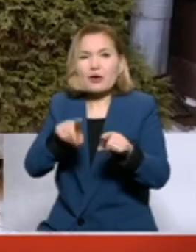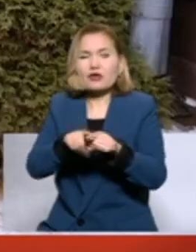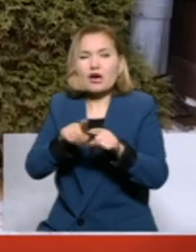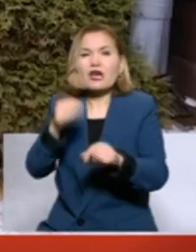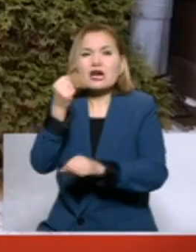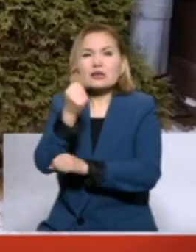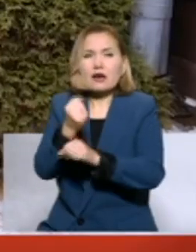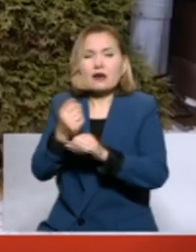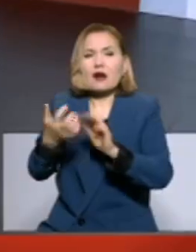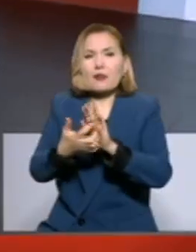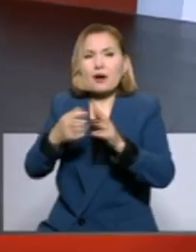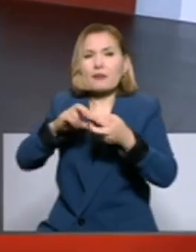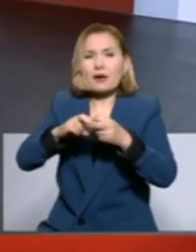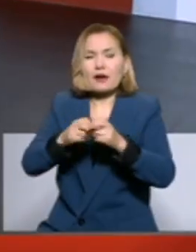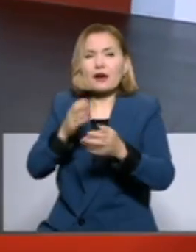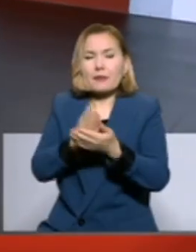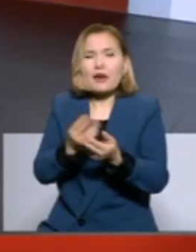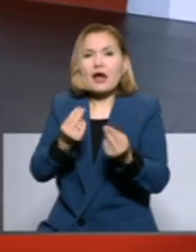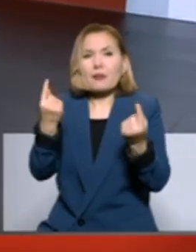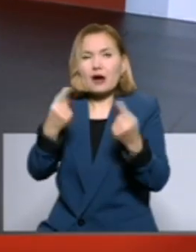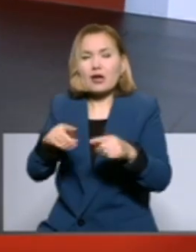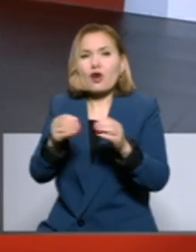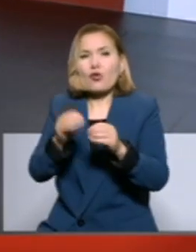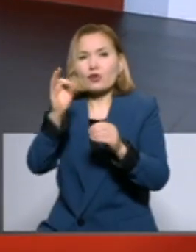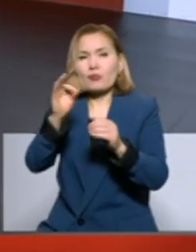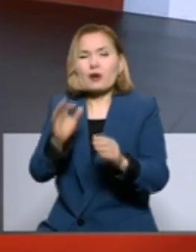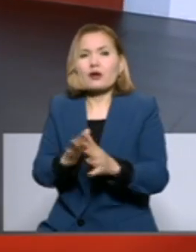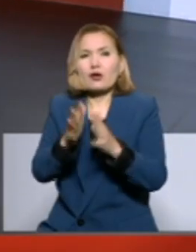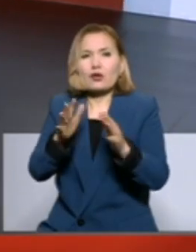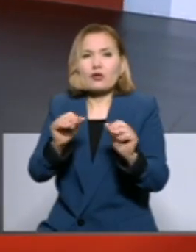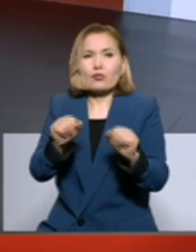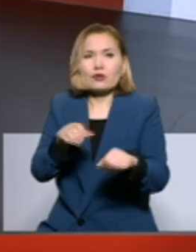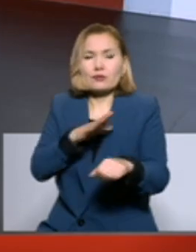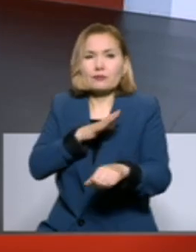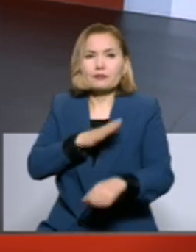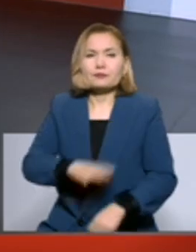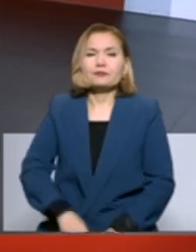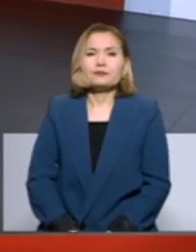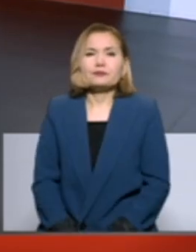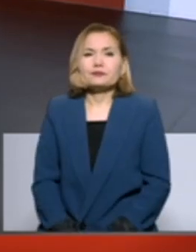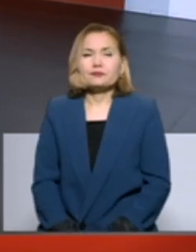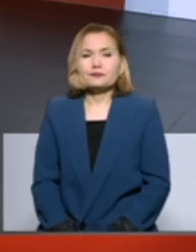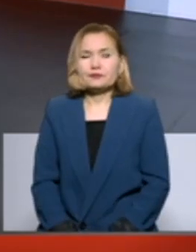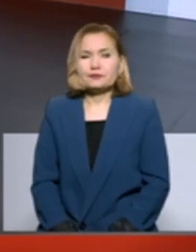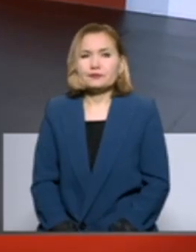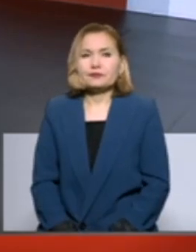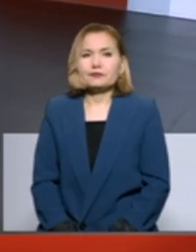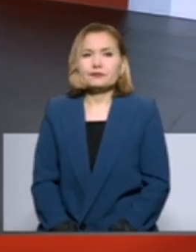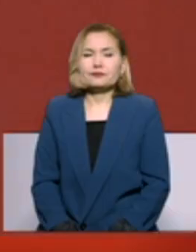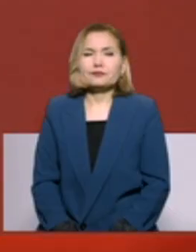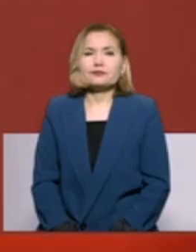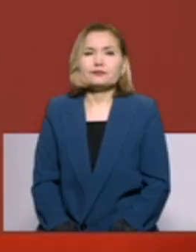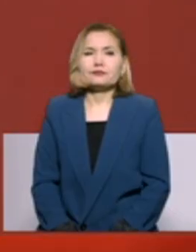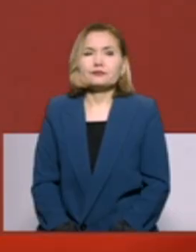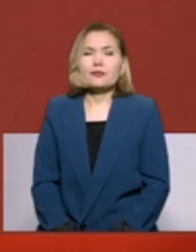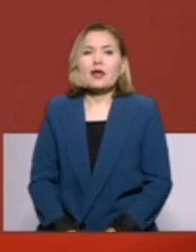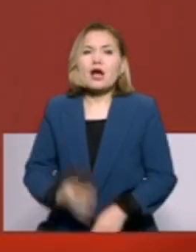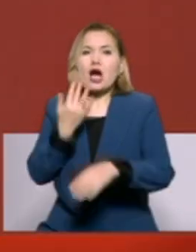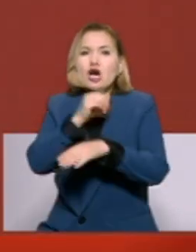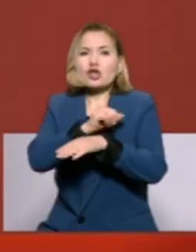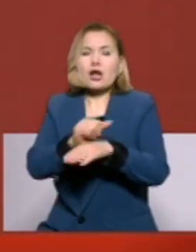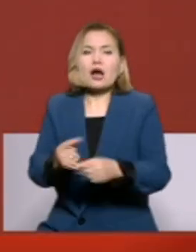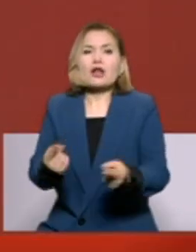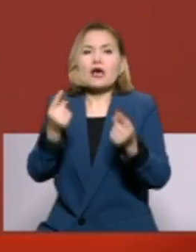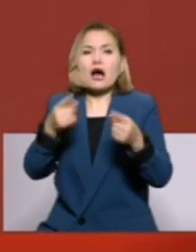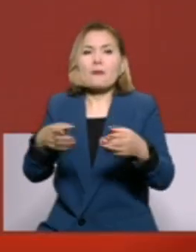болжауы бойынша алдағы мамыр айында инфляция 10%-дан асуы мүмкін. Армангүл. Рахмет, Индира. Шетелдік